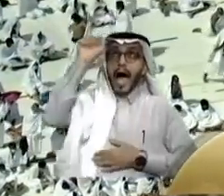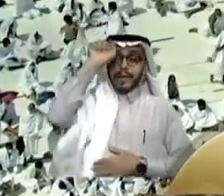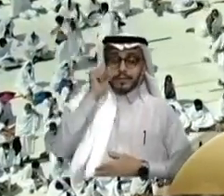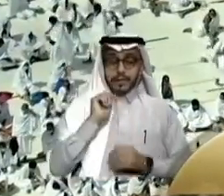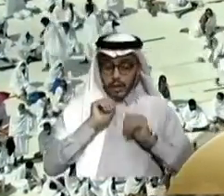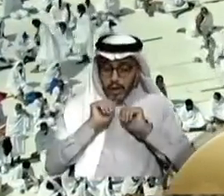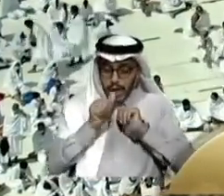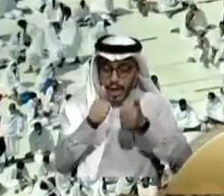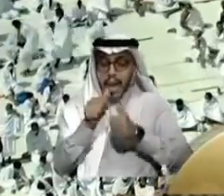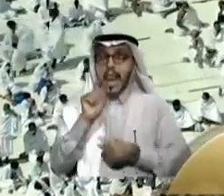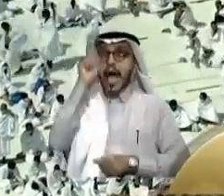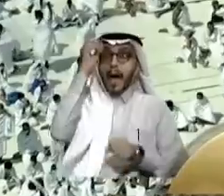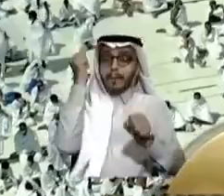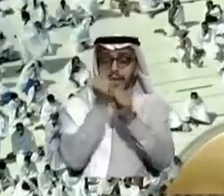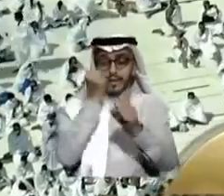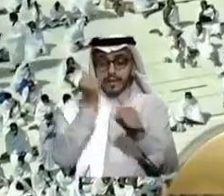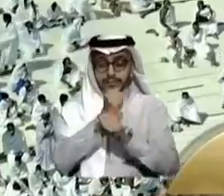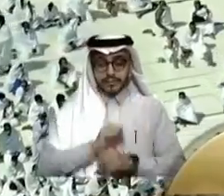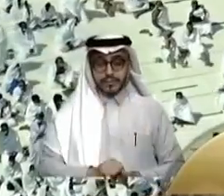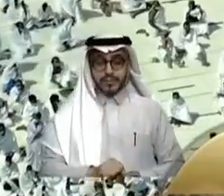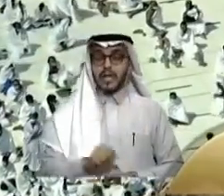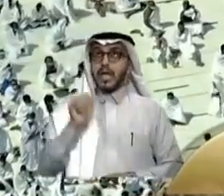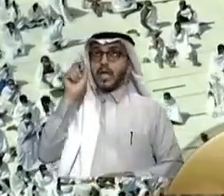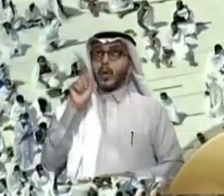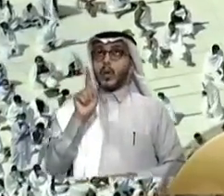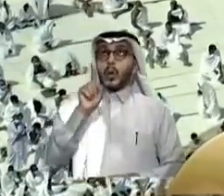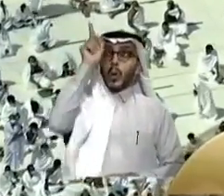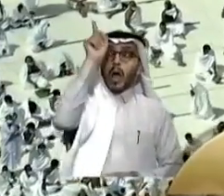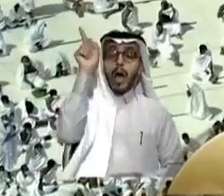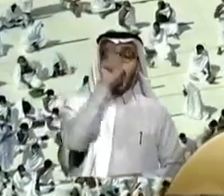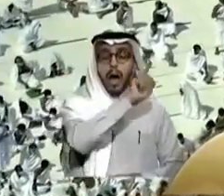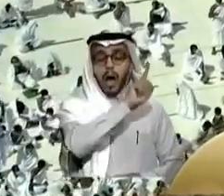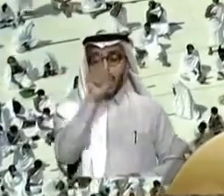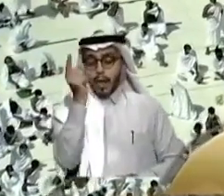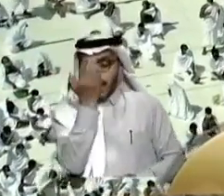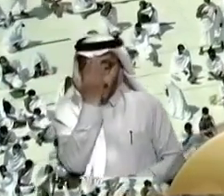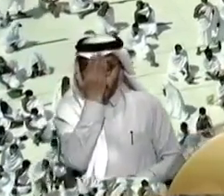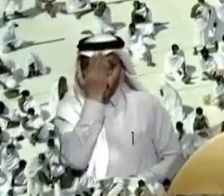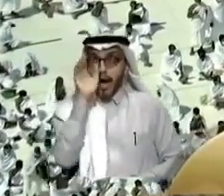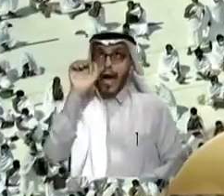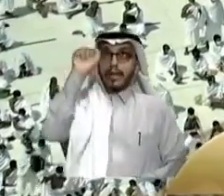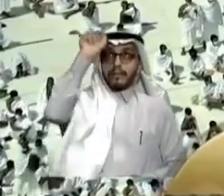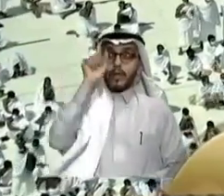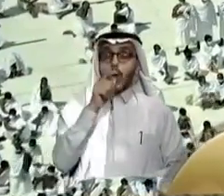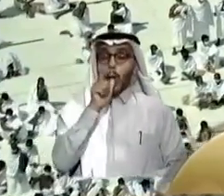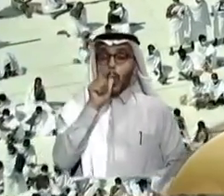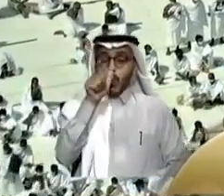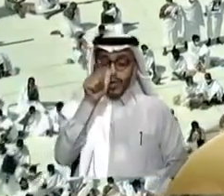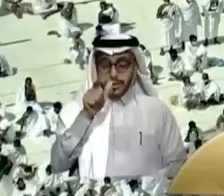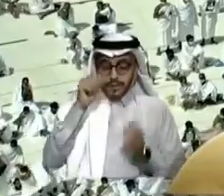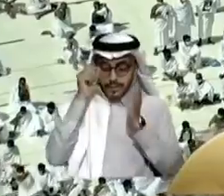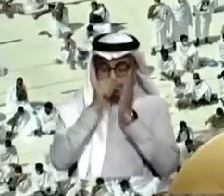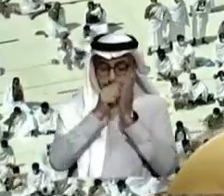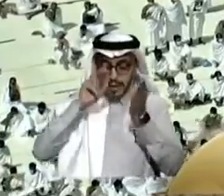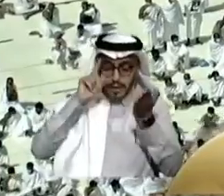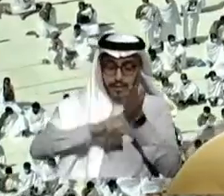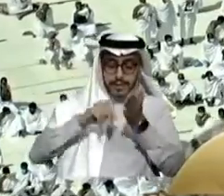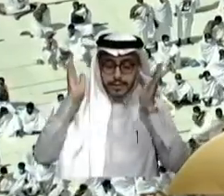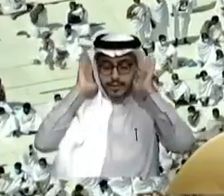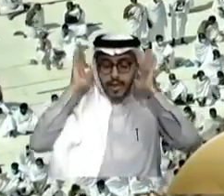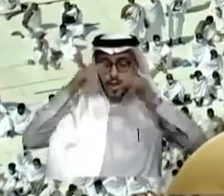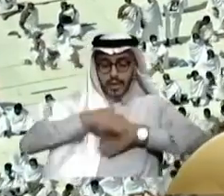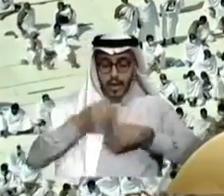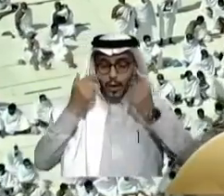نسعى ونحفد، وإياه نوحد ونعبد. قل إن صلاتي ونسكي